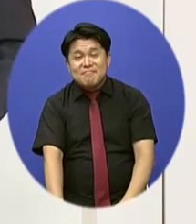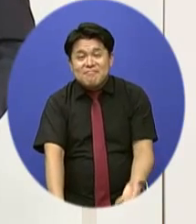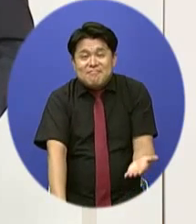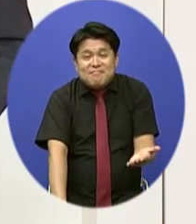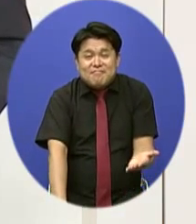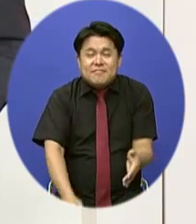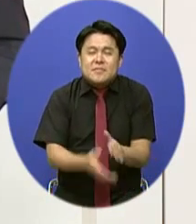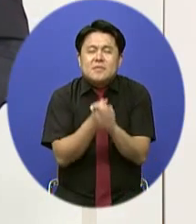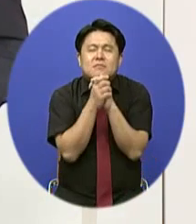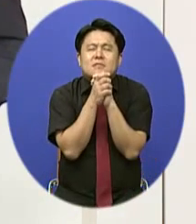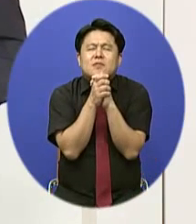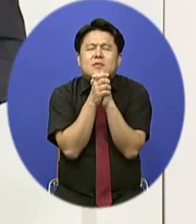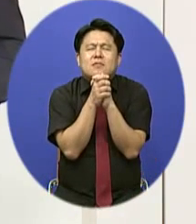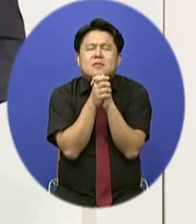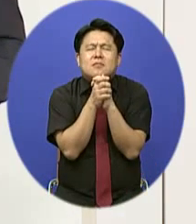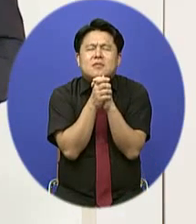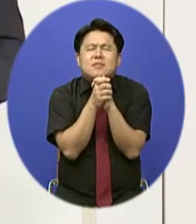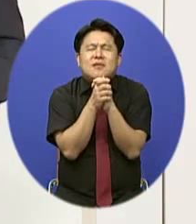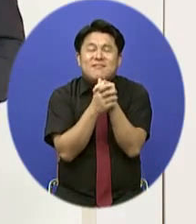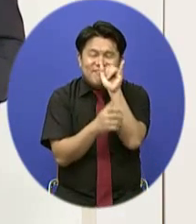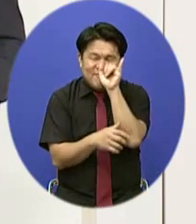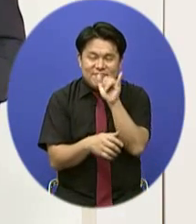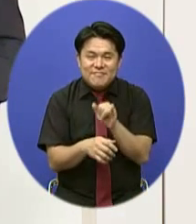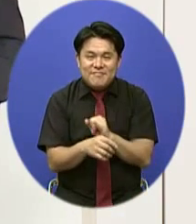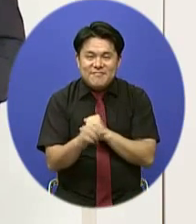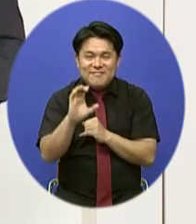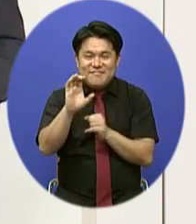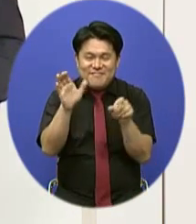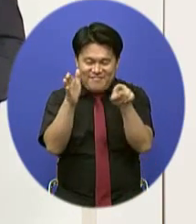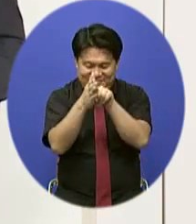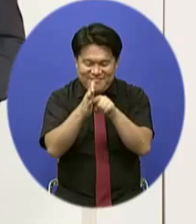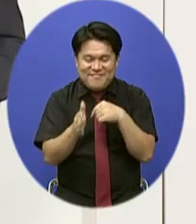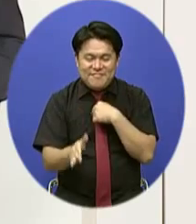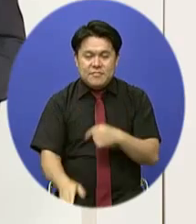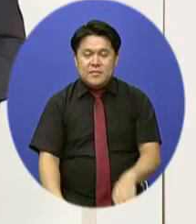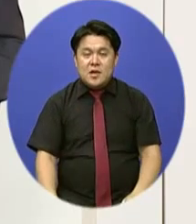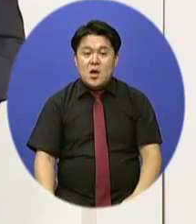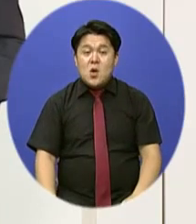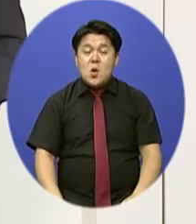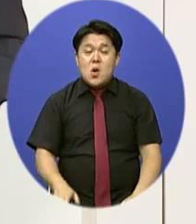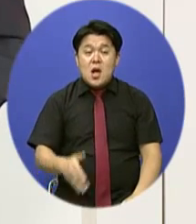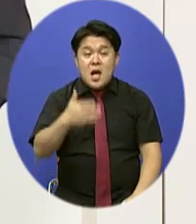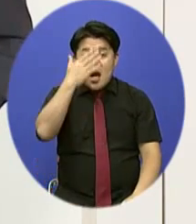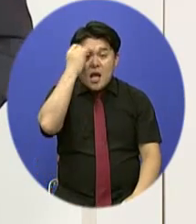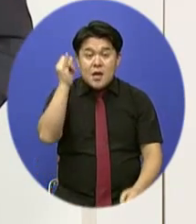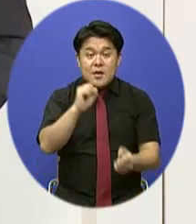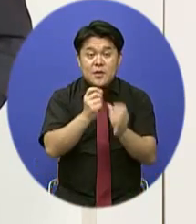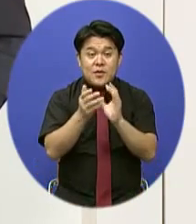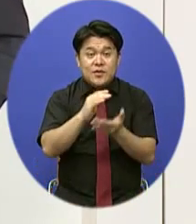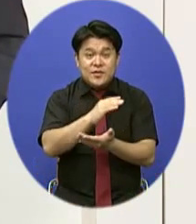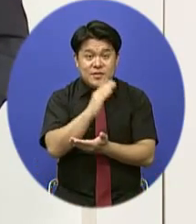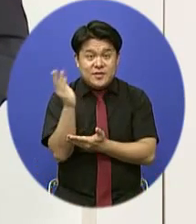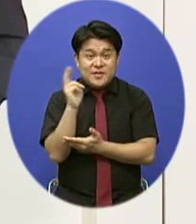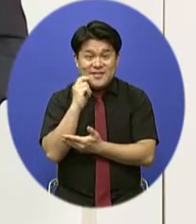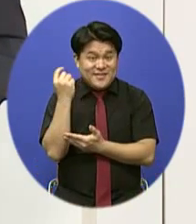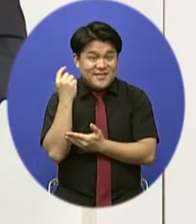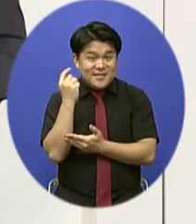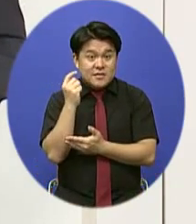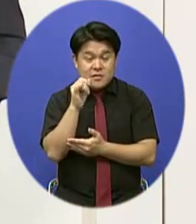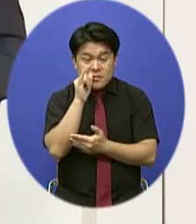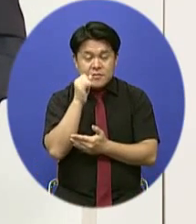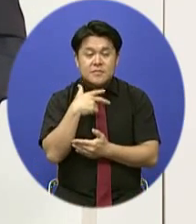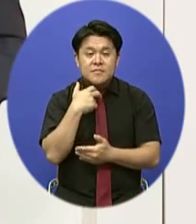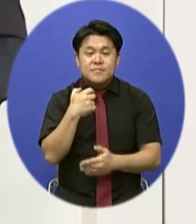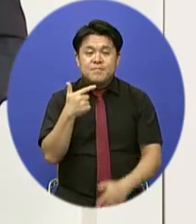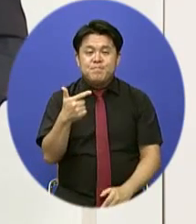기도 생활하고. 아, 네. 그러시군요. 네, 천주교 오늘 네, 오늘 할미꽃 사연 부르시는데 네.